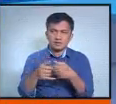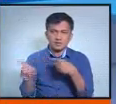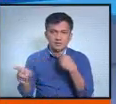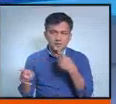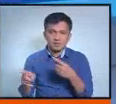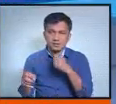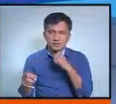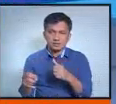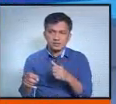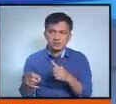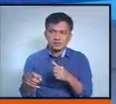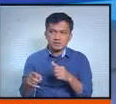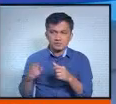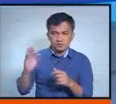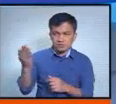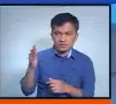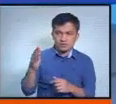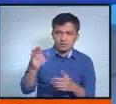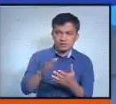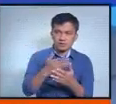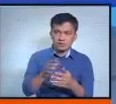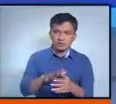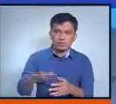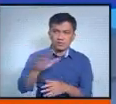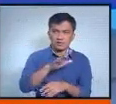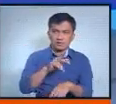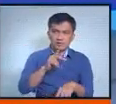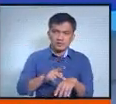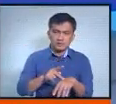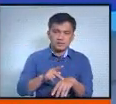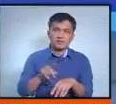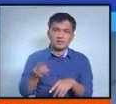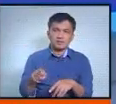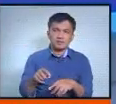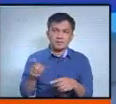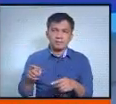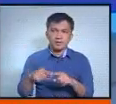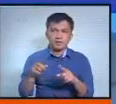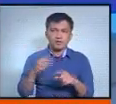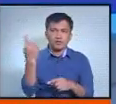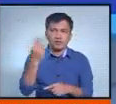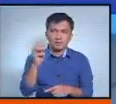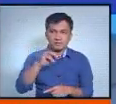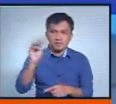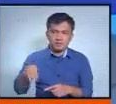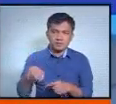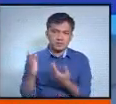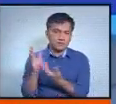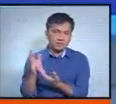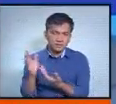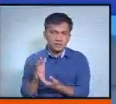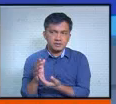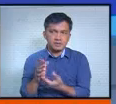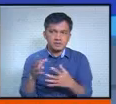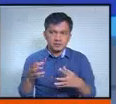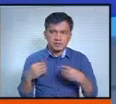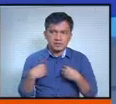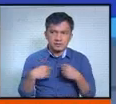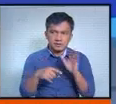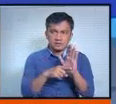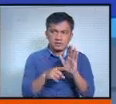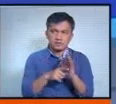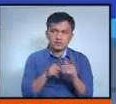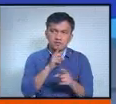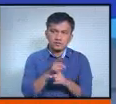hindi raw sinasalamin ng kanta ang kabuuan ng bansa at sa halip ay Maynila lang ang ibinibida. Aminado siya nga